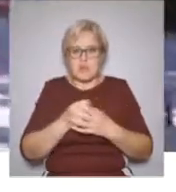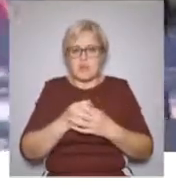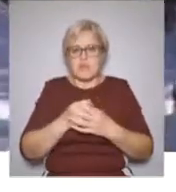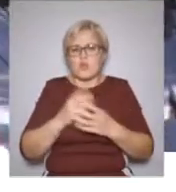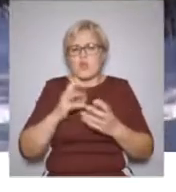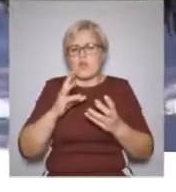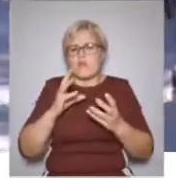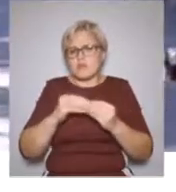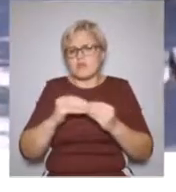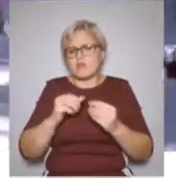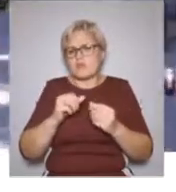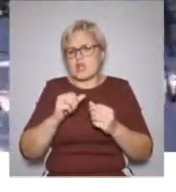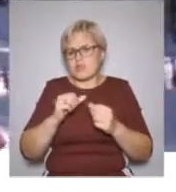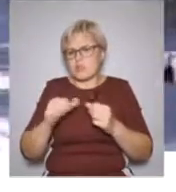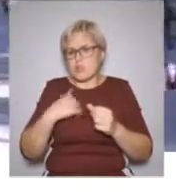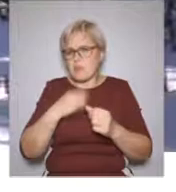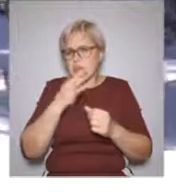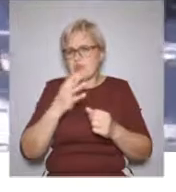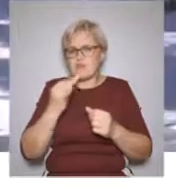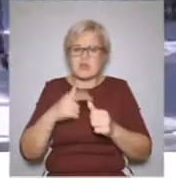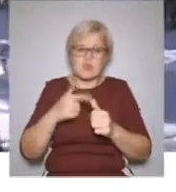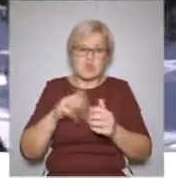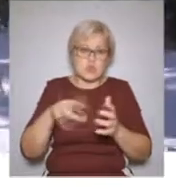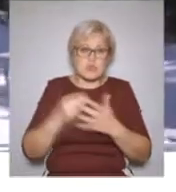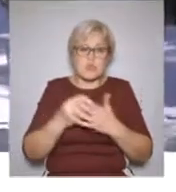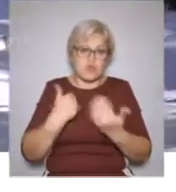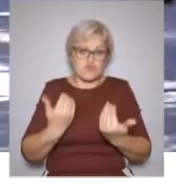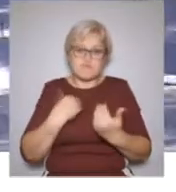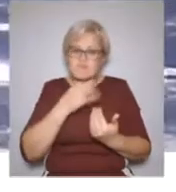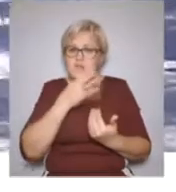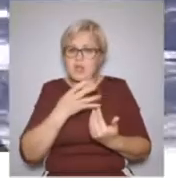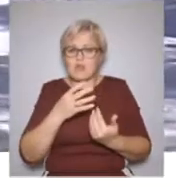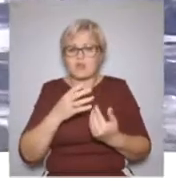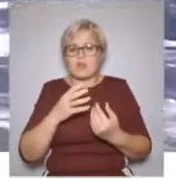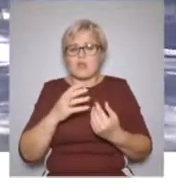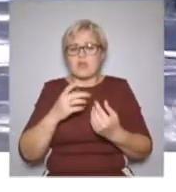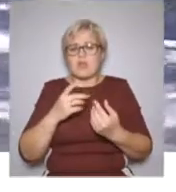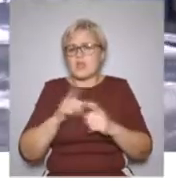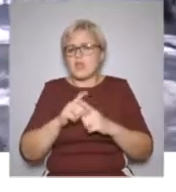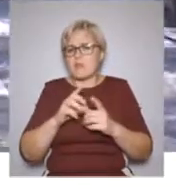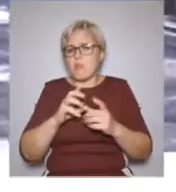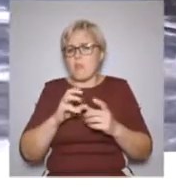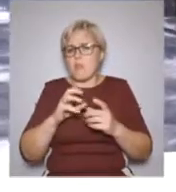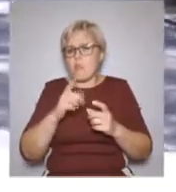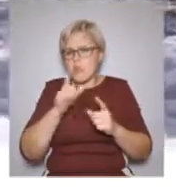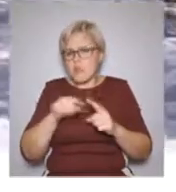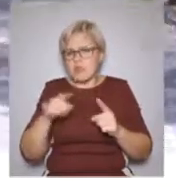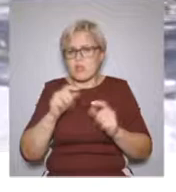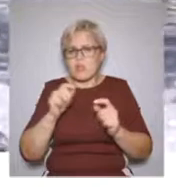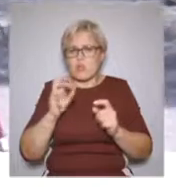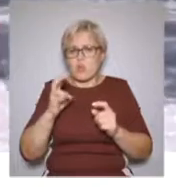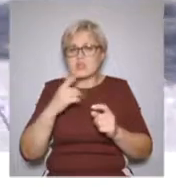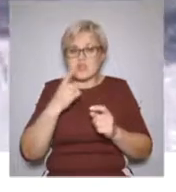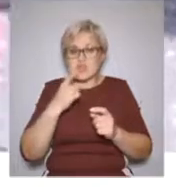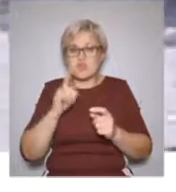день который тебя готовить именно к спорту к настоящему столько какой он